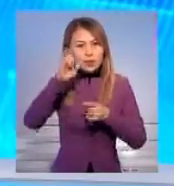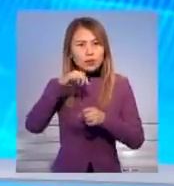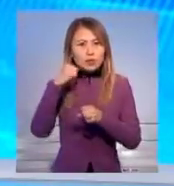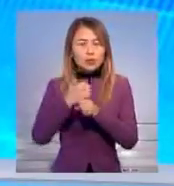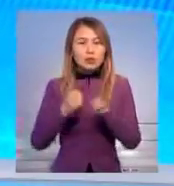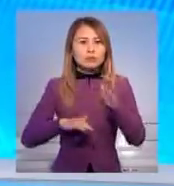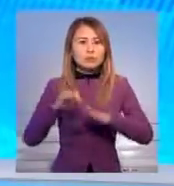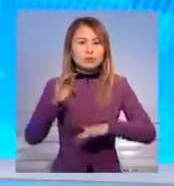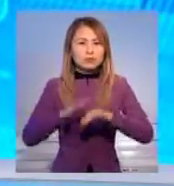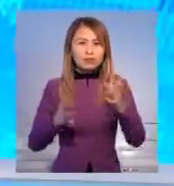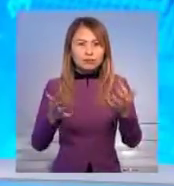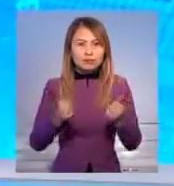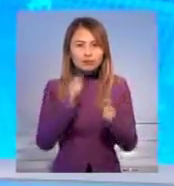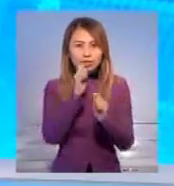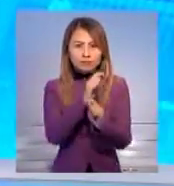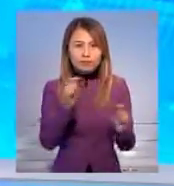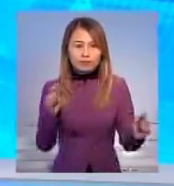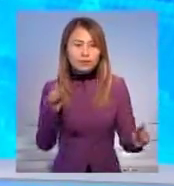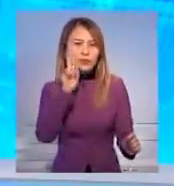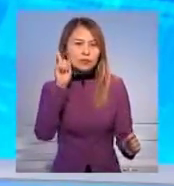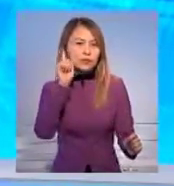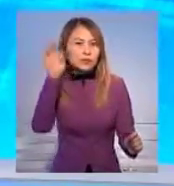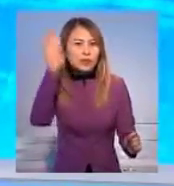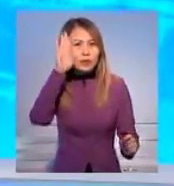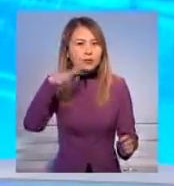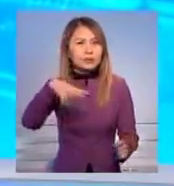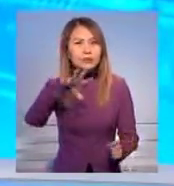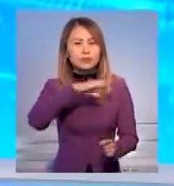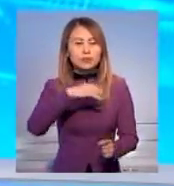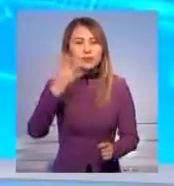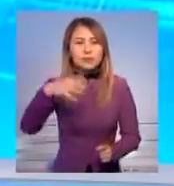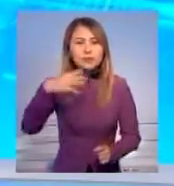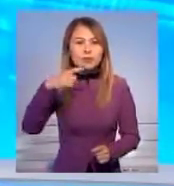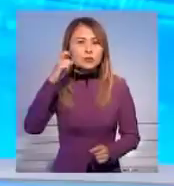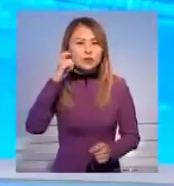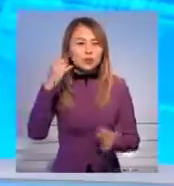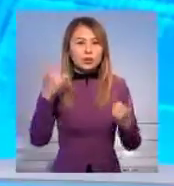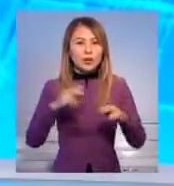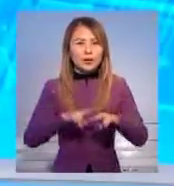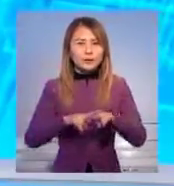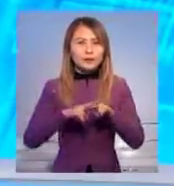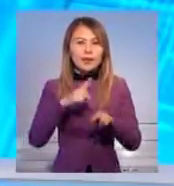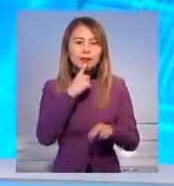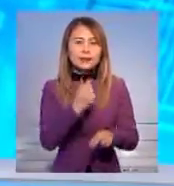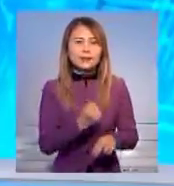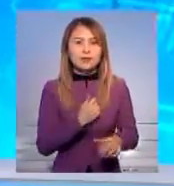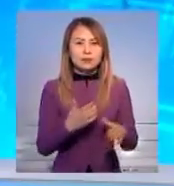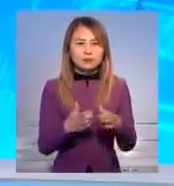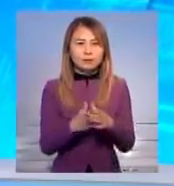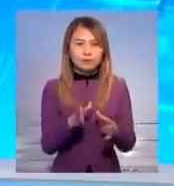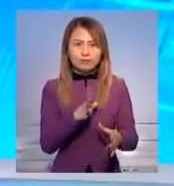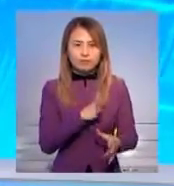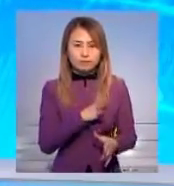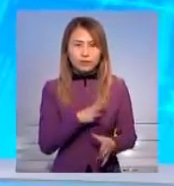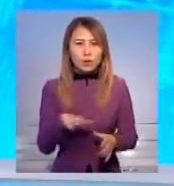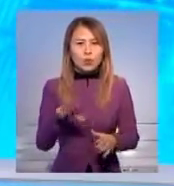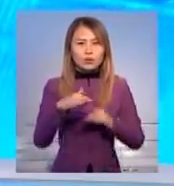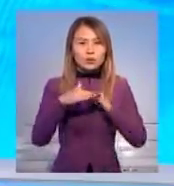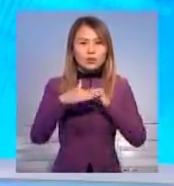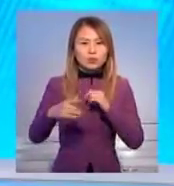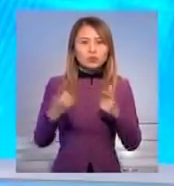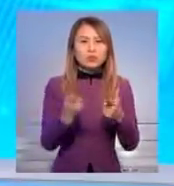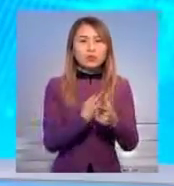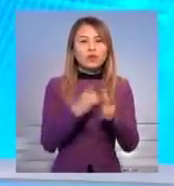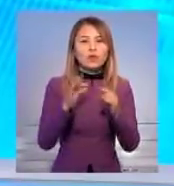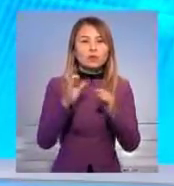мемлекет басшысының қолына марапат алып жатса, ал жас жігіттердің бір сарасы, яғни 40 жігіт бүгін Астанадан әскер қатарына аттанды. Сарбаздар отан алдындағы